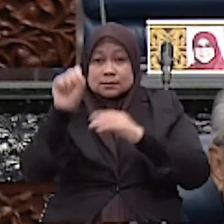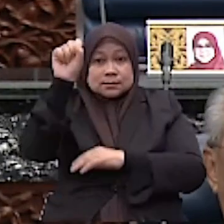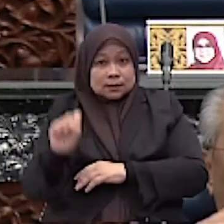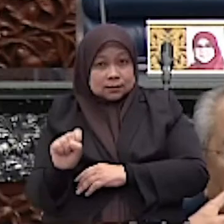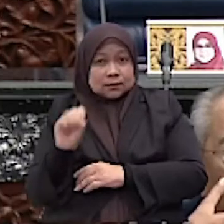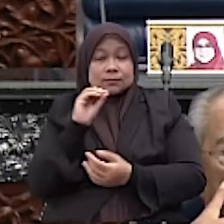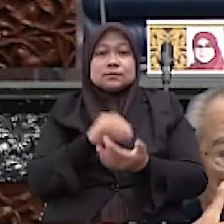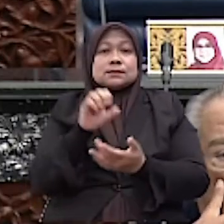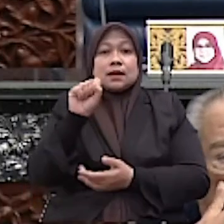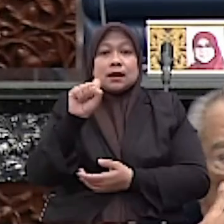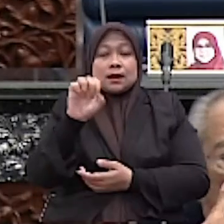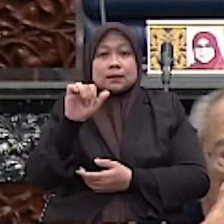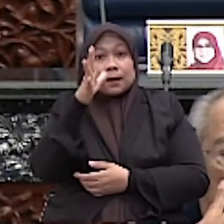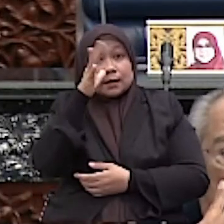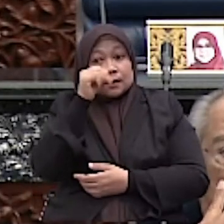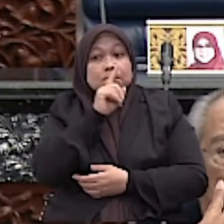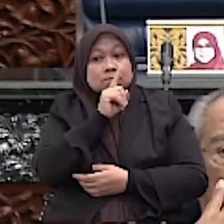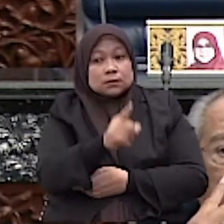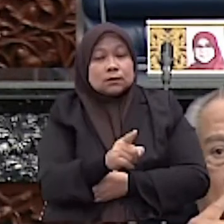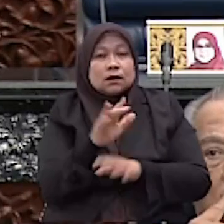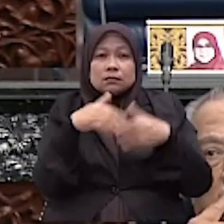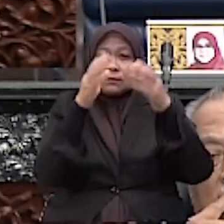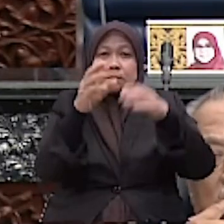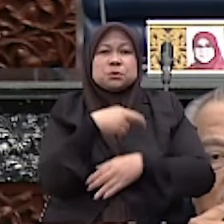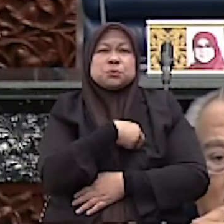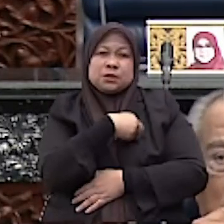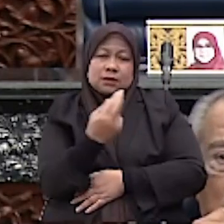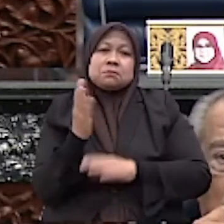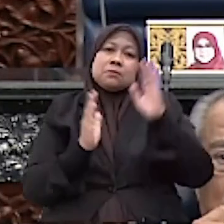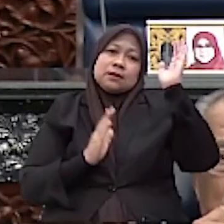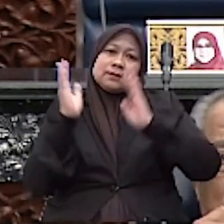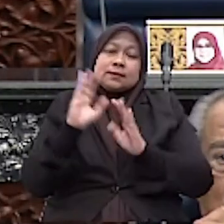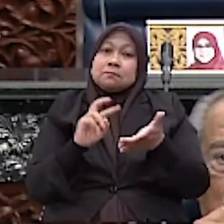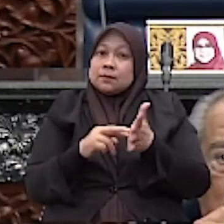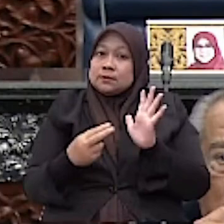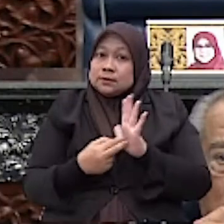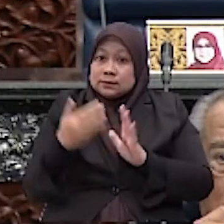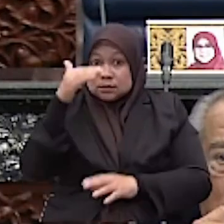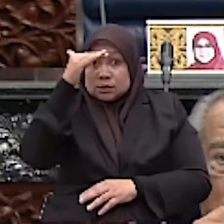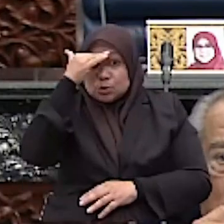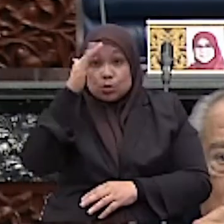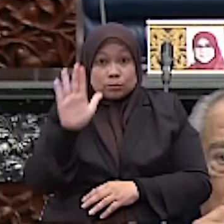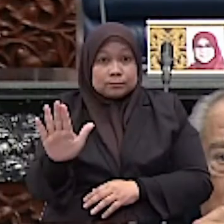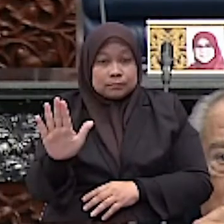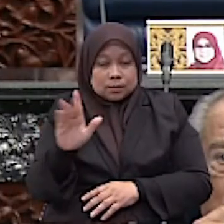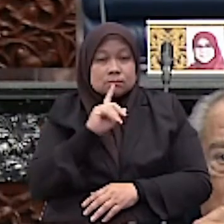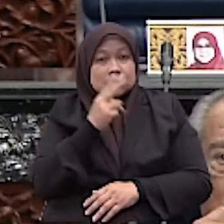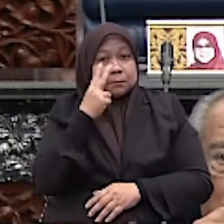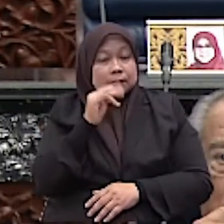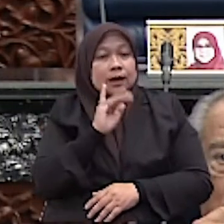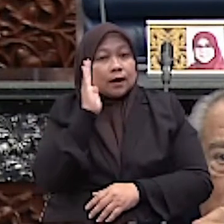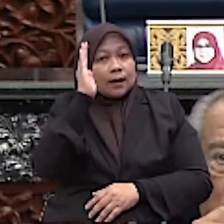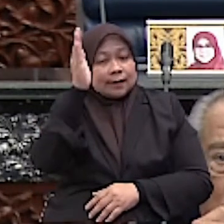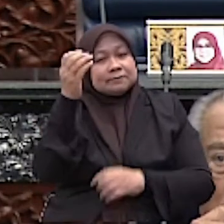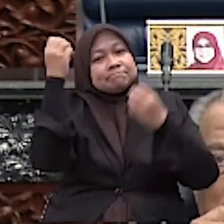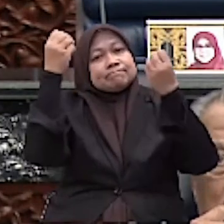di Malaka pandangan mereka langkah ini merugikan Malaysia di mana Negeri Joho pada pandangan mereka